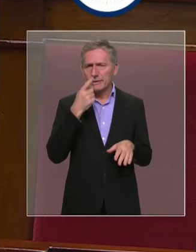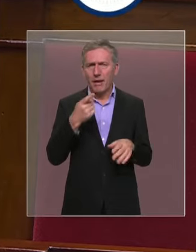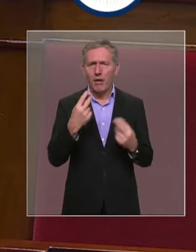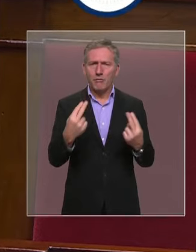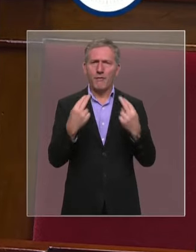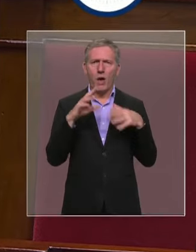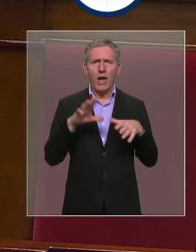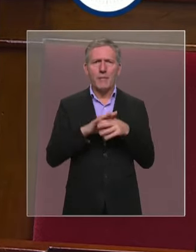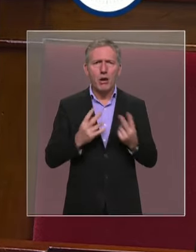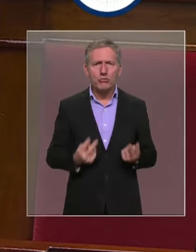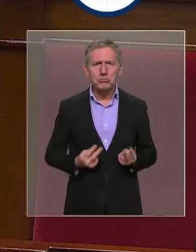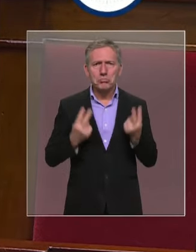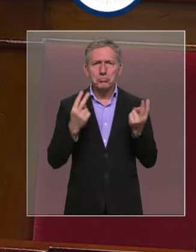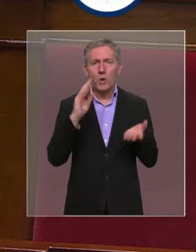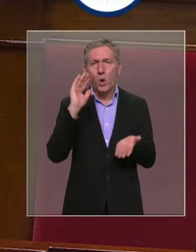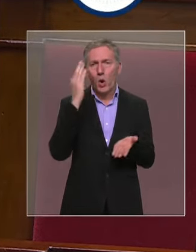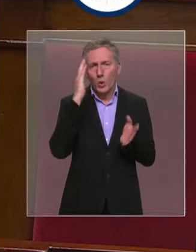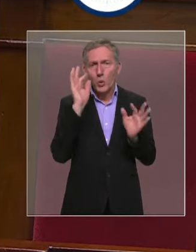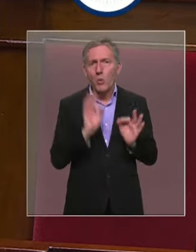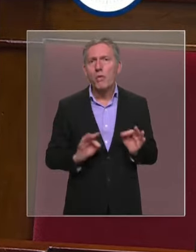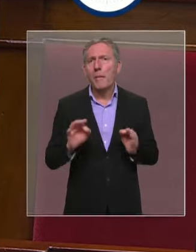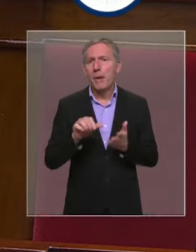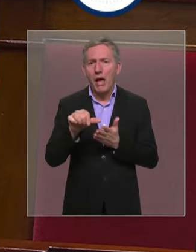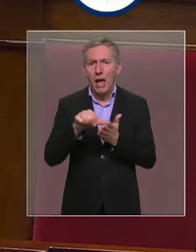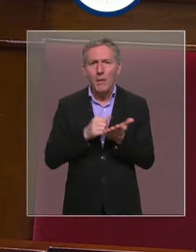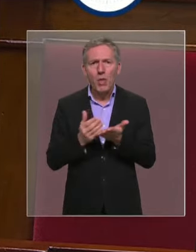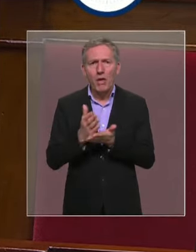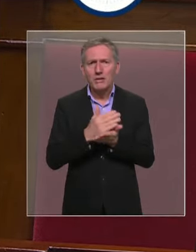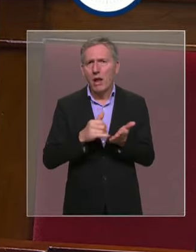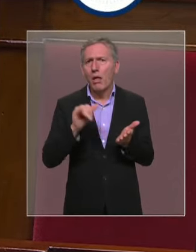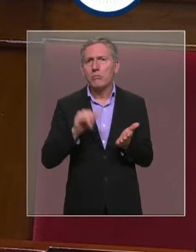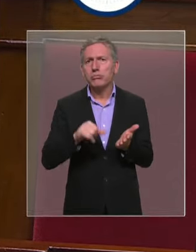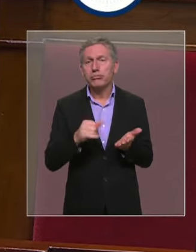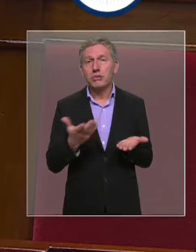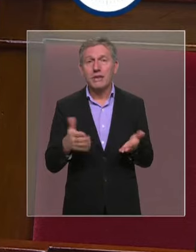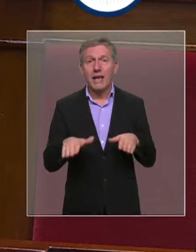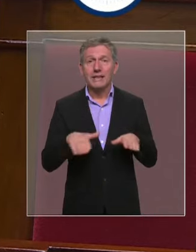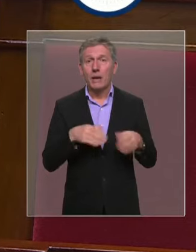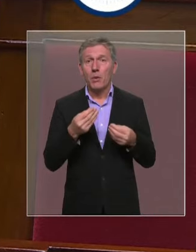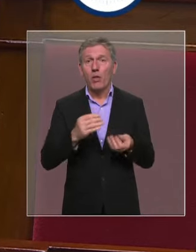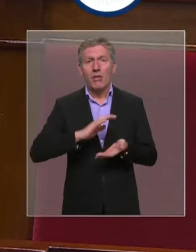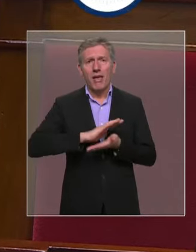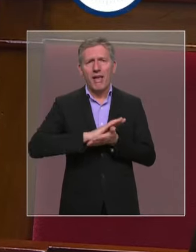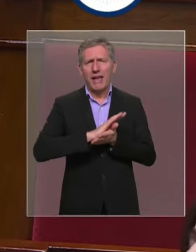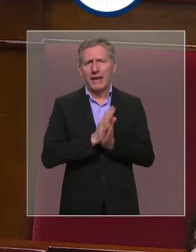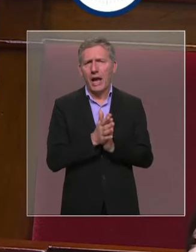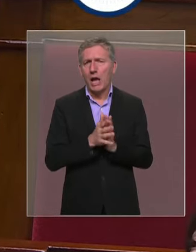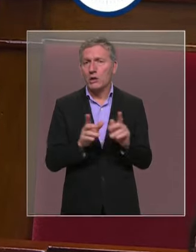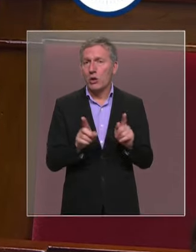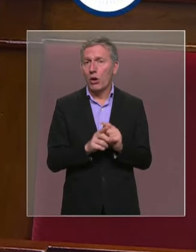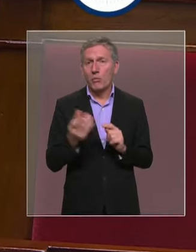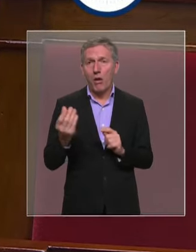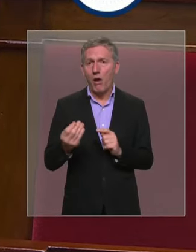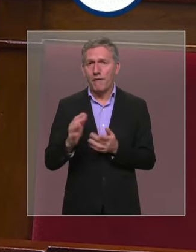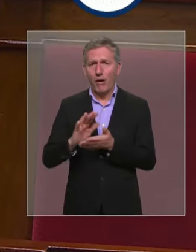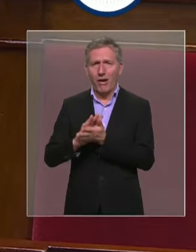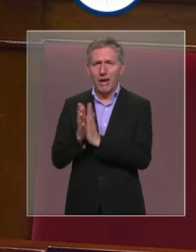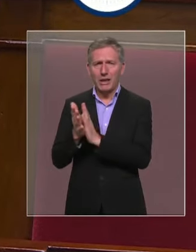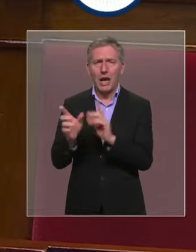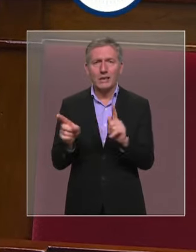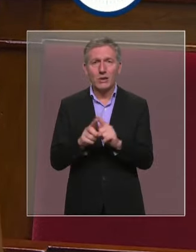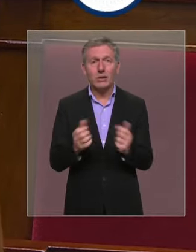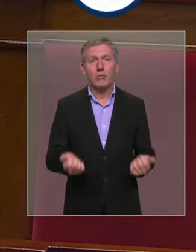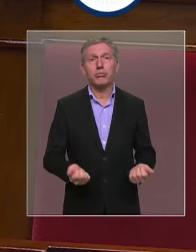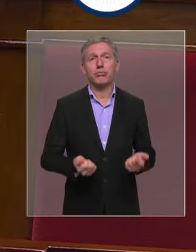pas, ne les reconnaît pas, ne les rémunère pas. Un système qui les écrase comme il écrase les enfants. Le nombre